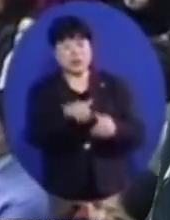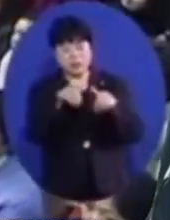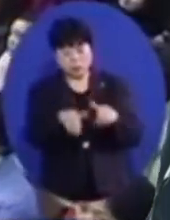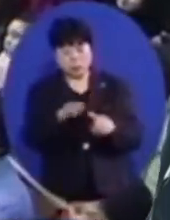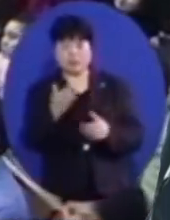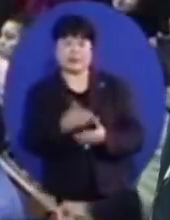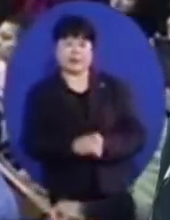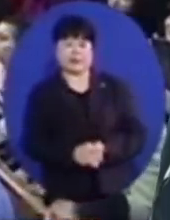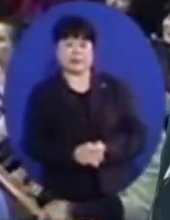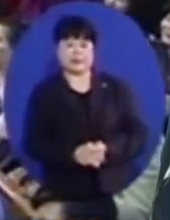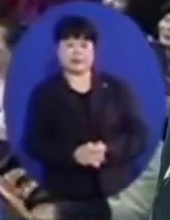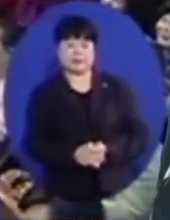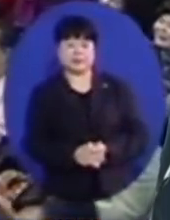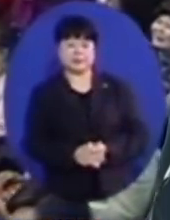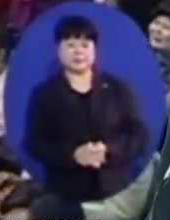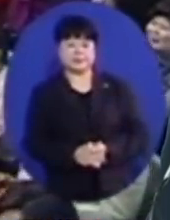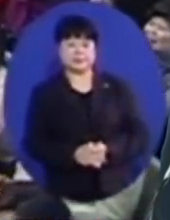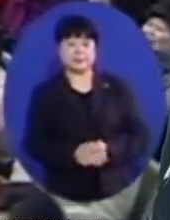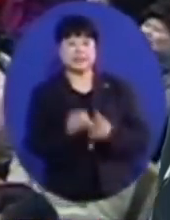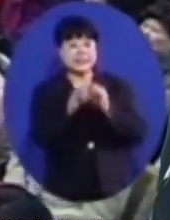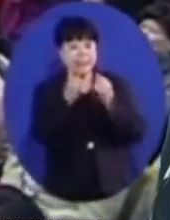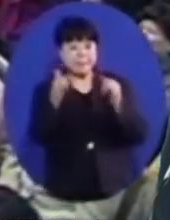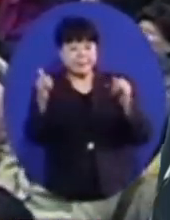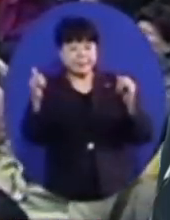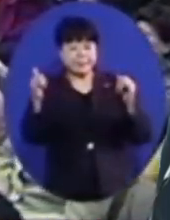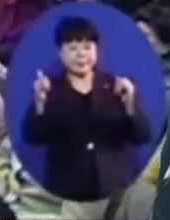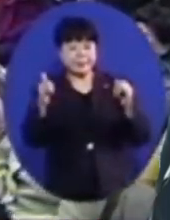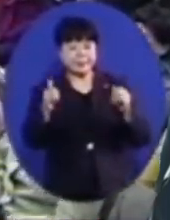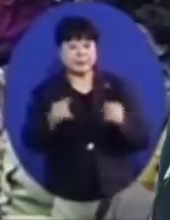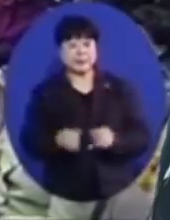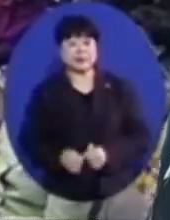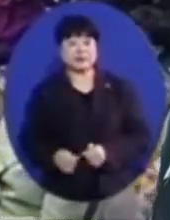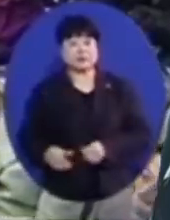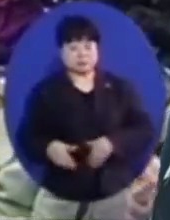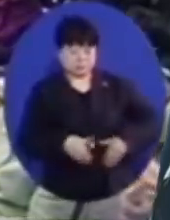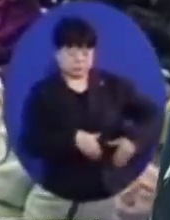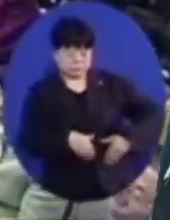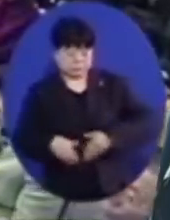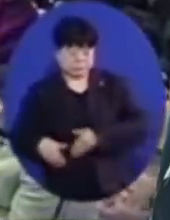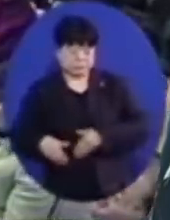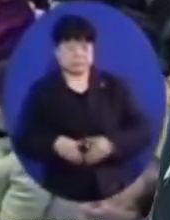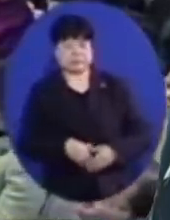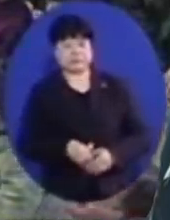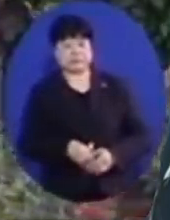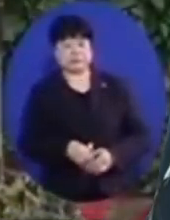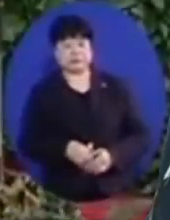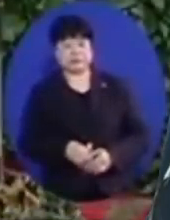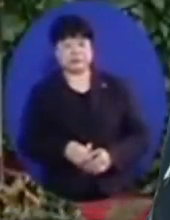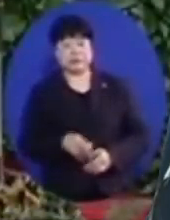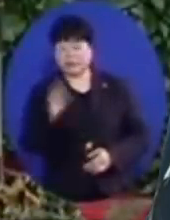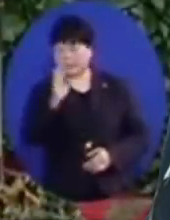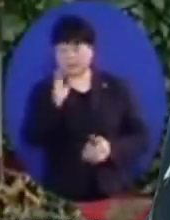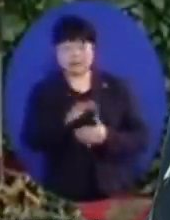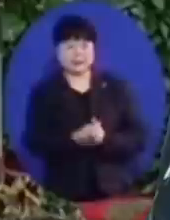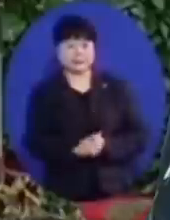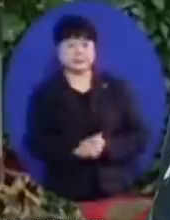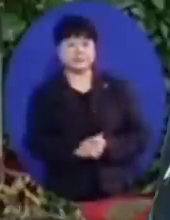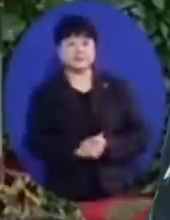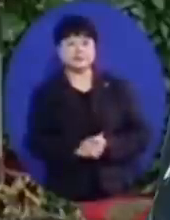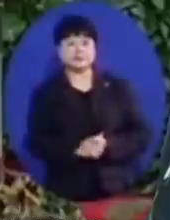될 인간이 우유부단한 가운데서 벗어나지 못합니다